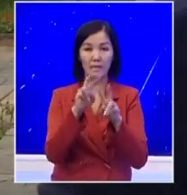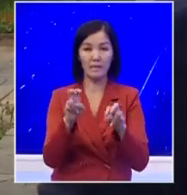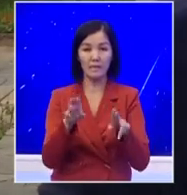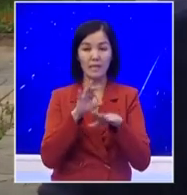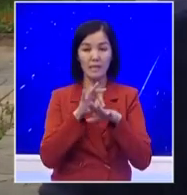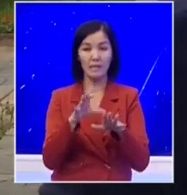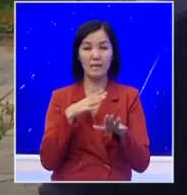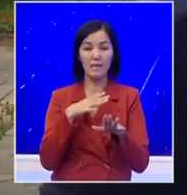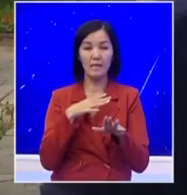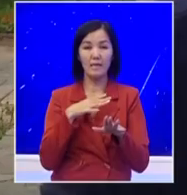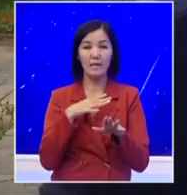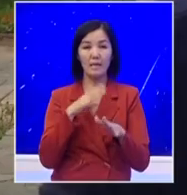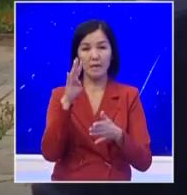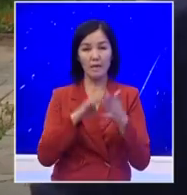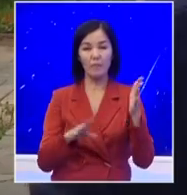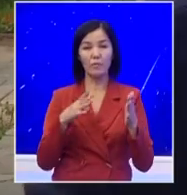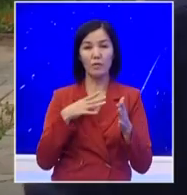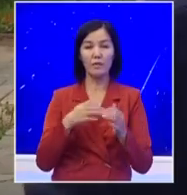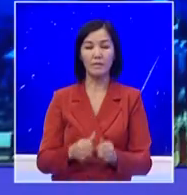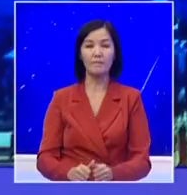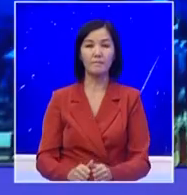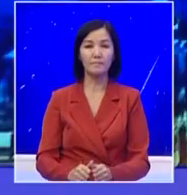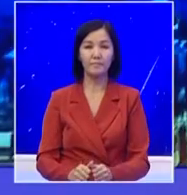жұмыстары жүргізіліп, айыппұлдар салынды.